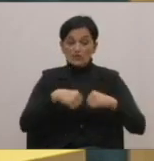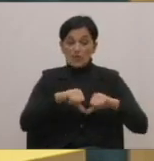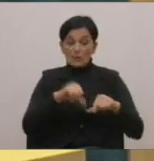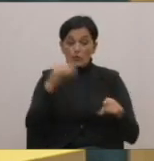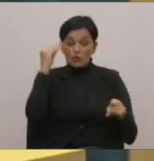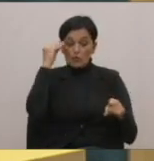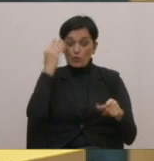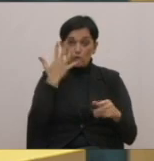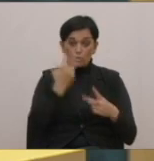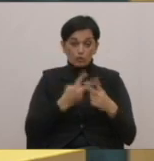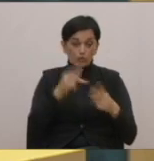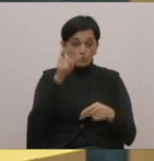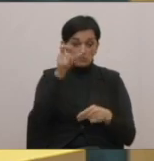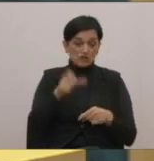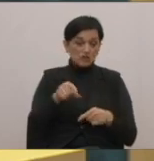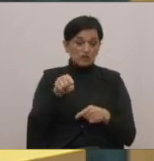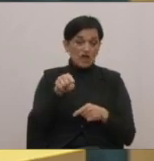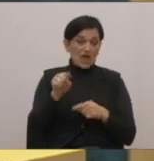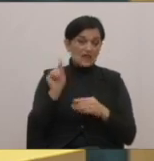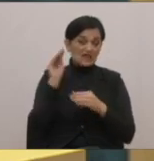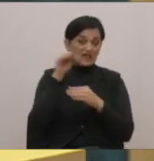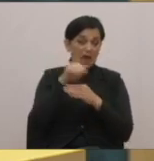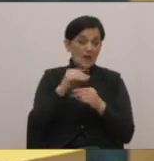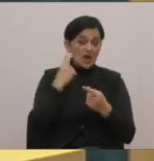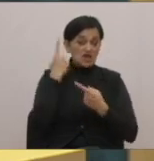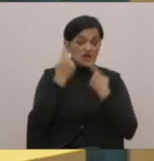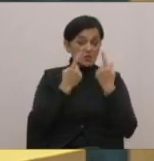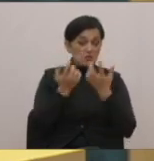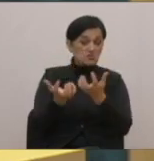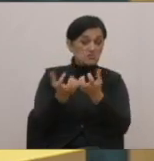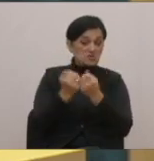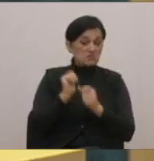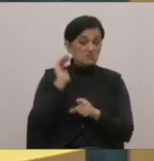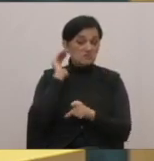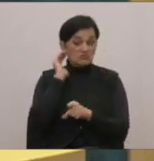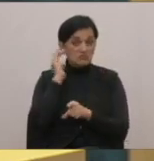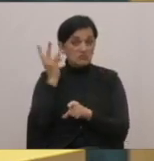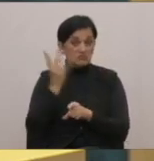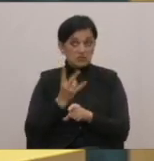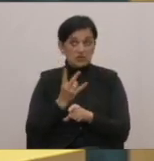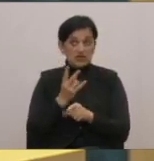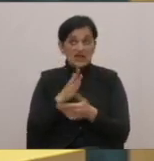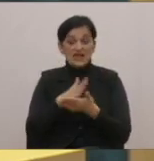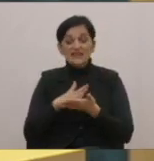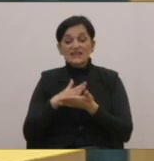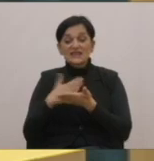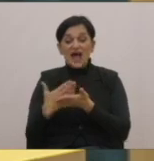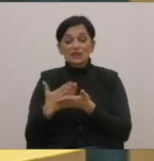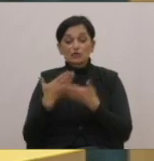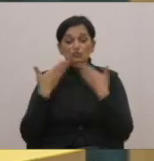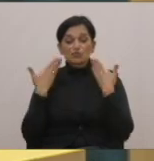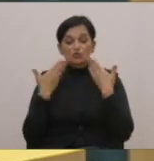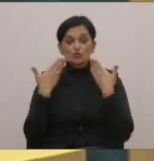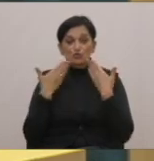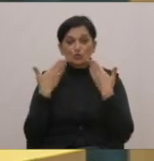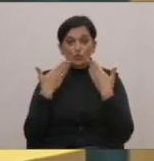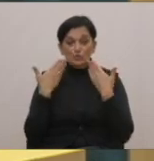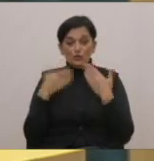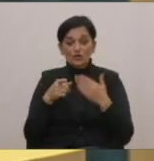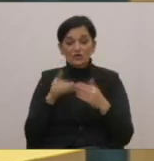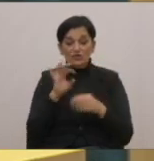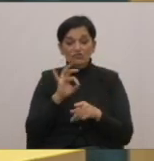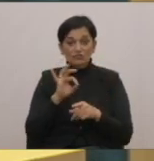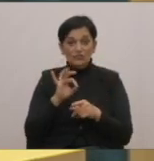რომ მჟავრდებულისგან არის დამატებითი ინფორმაციის მიღება საჭირო, საშელის მოუხდელი ნაწილის უფრო მსუბუქი სახის საშელით შესვლის